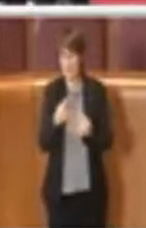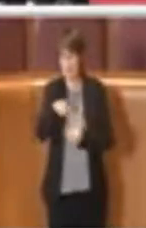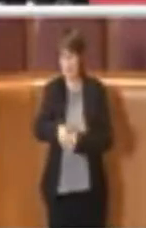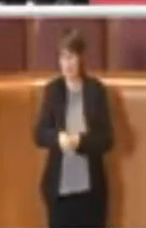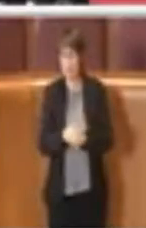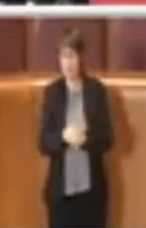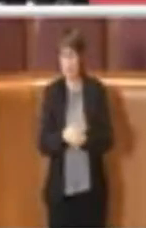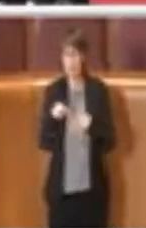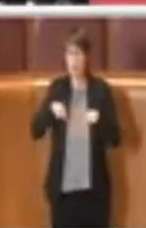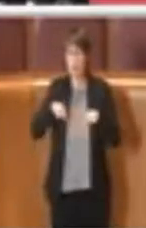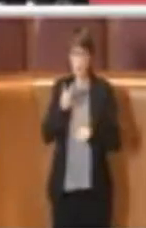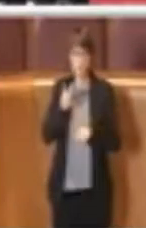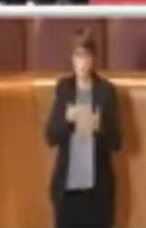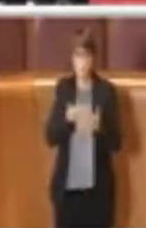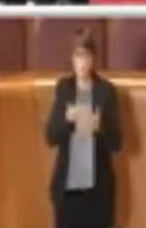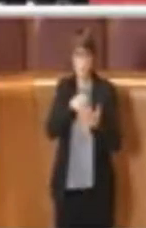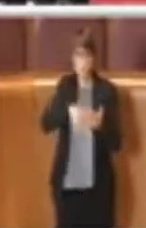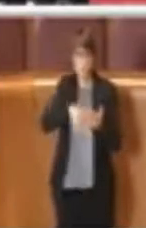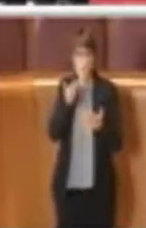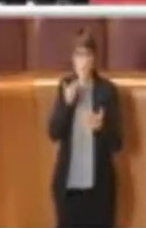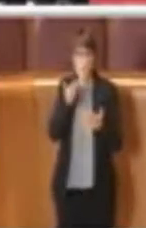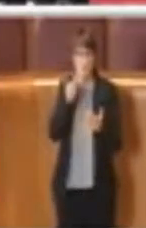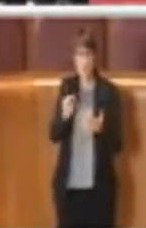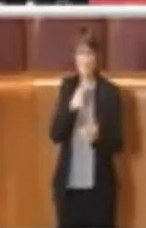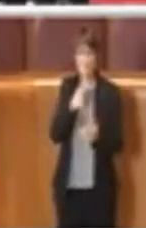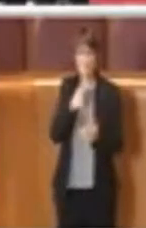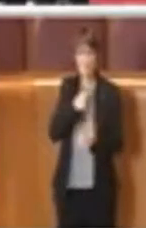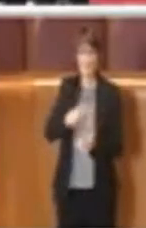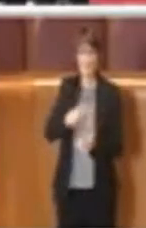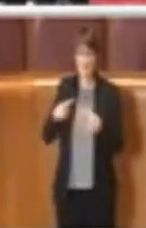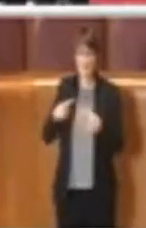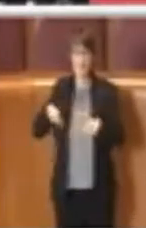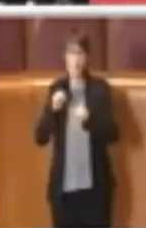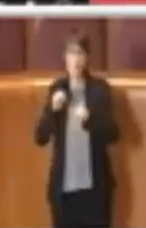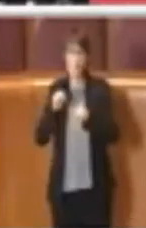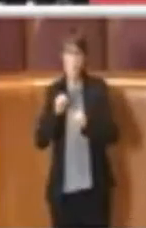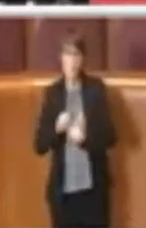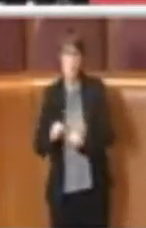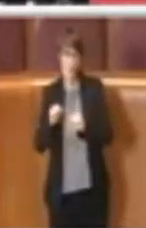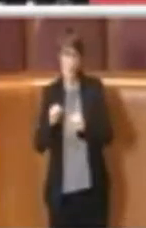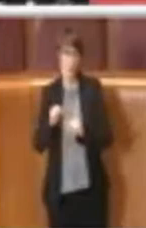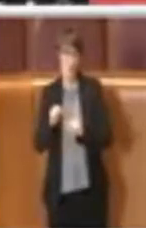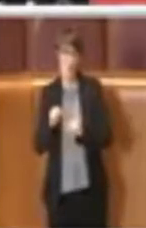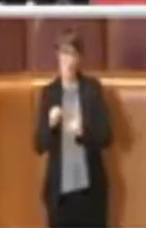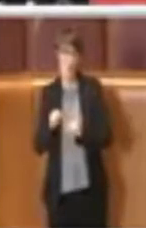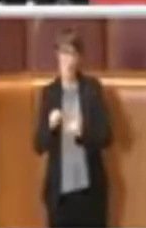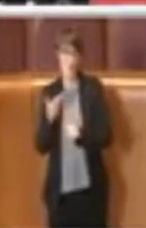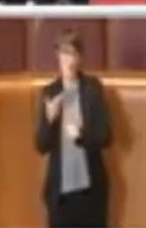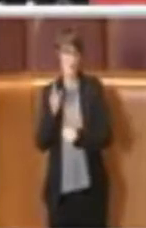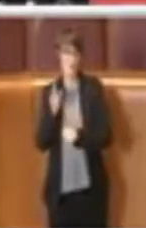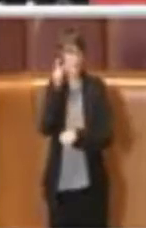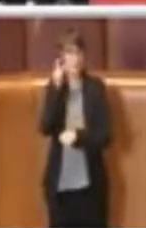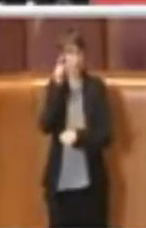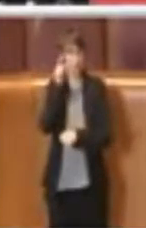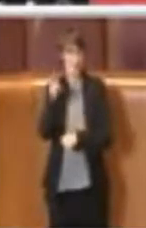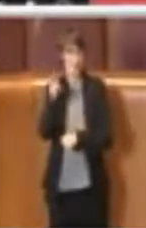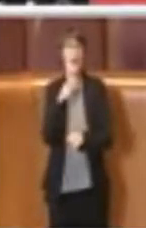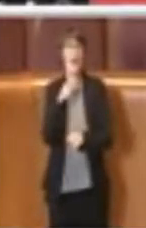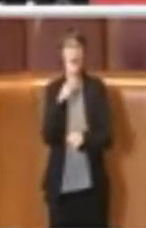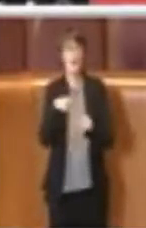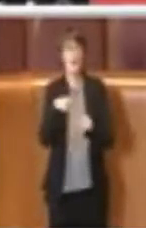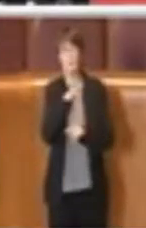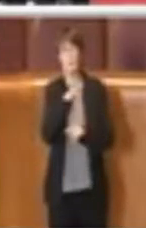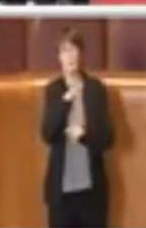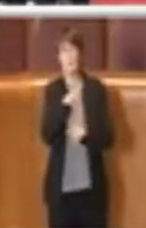questa mozione alla sindaca e alla giunta di intervenire presso il governo e la regione Lazio